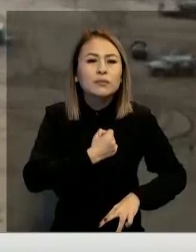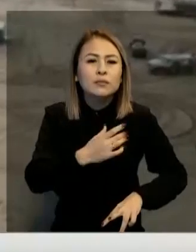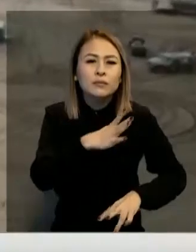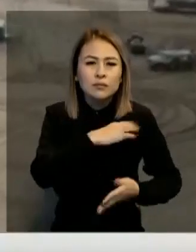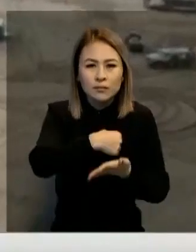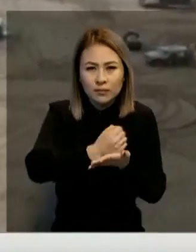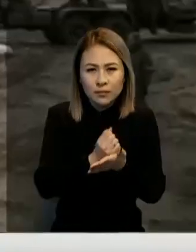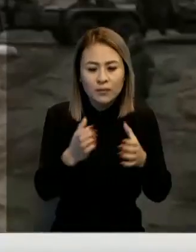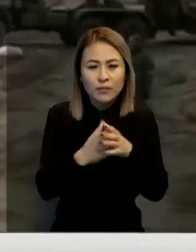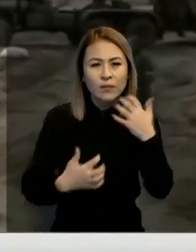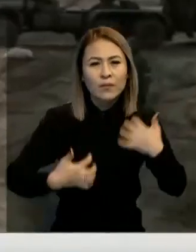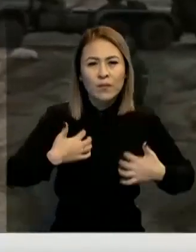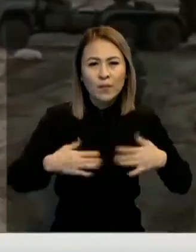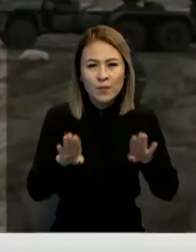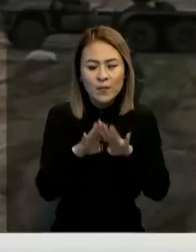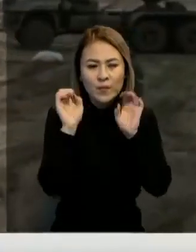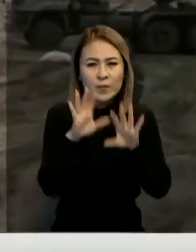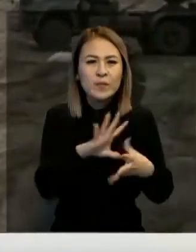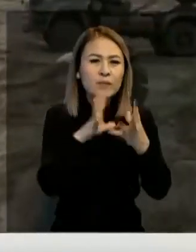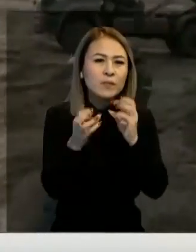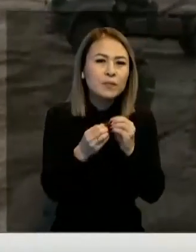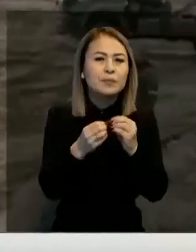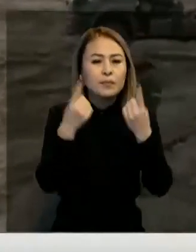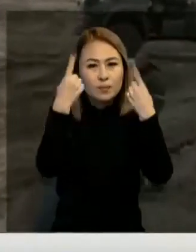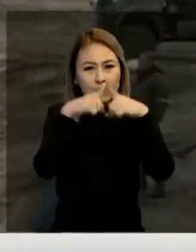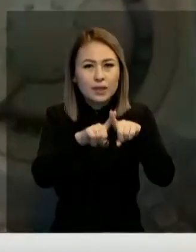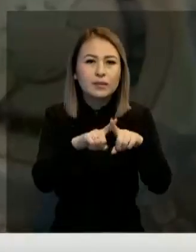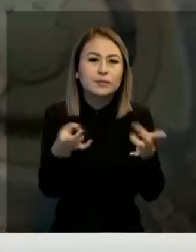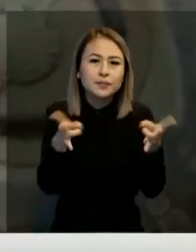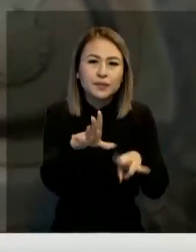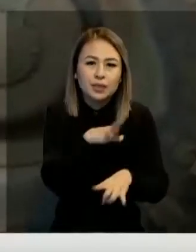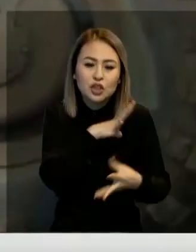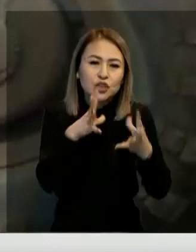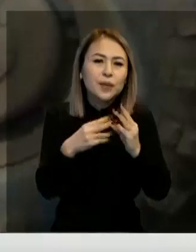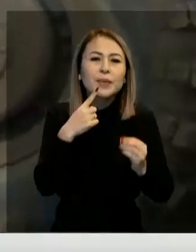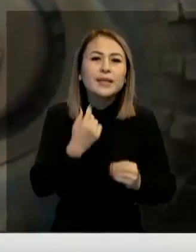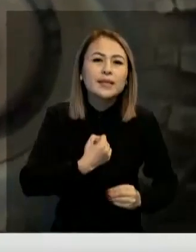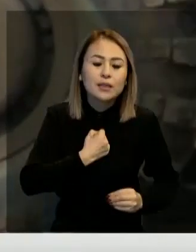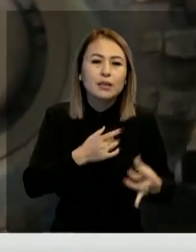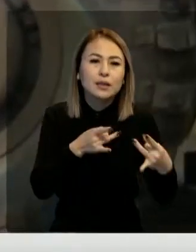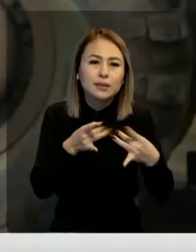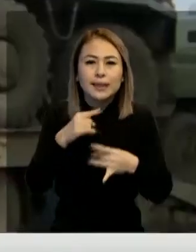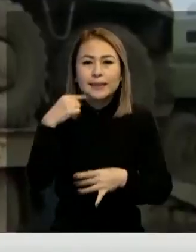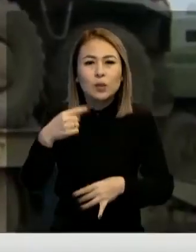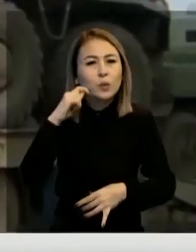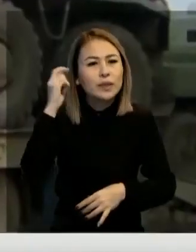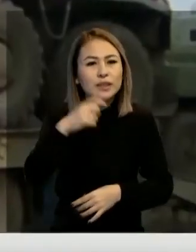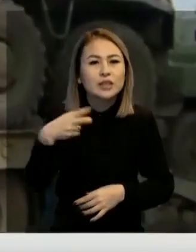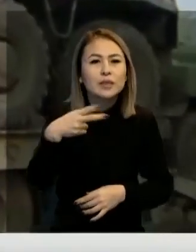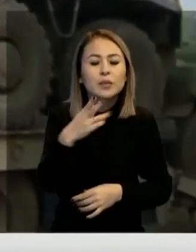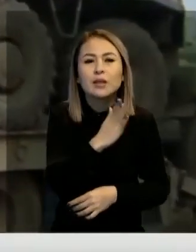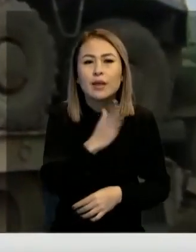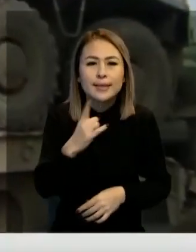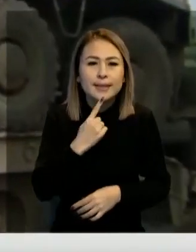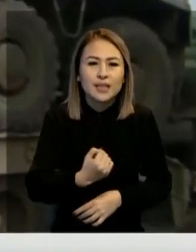украиналық сарбаздар бекіністерін асығыс тастап, базада қару жарақ пен техникасын қалдырып кетті дейді. Жалпы әскери қақтығыса Ресей